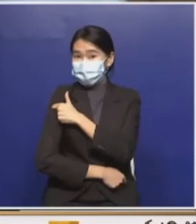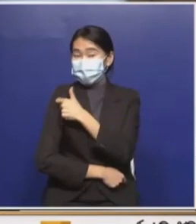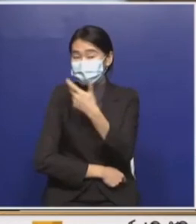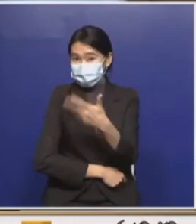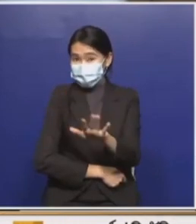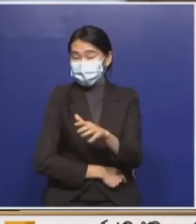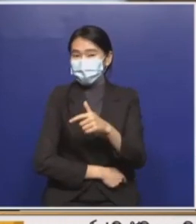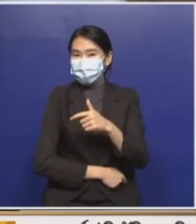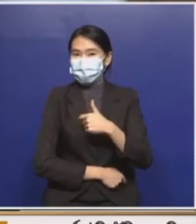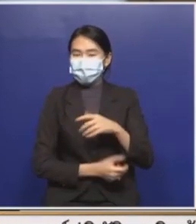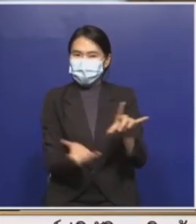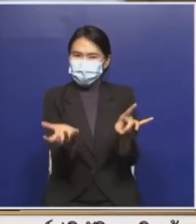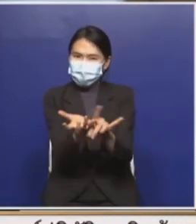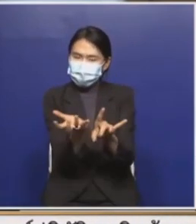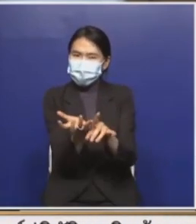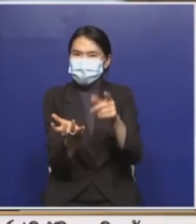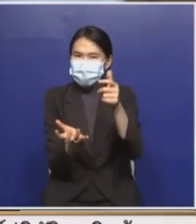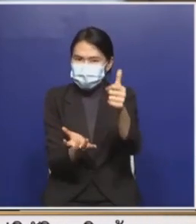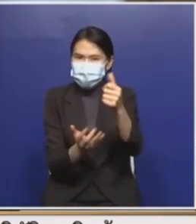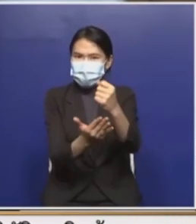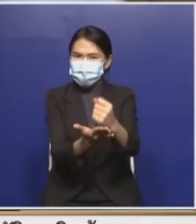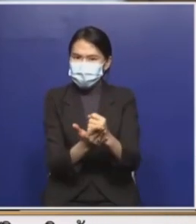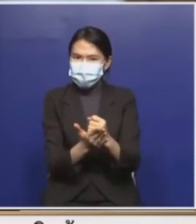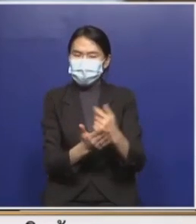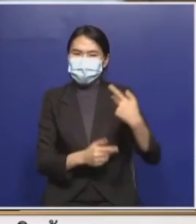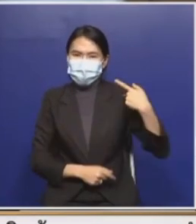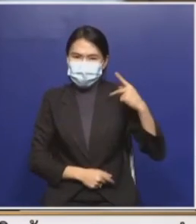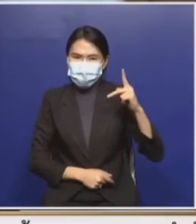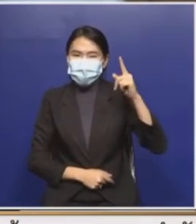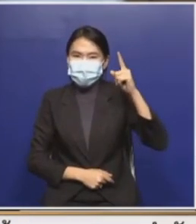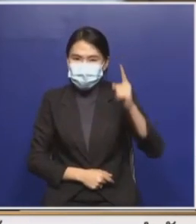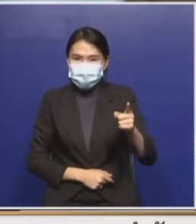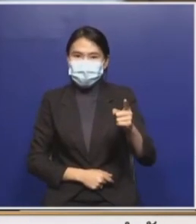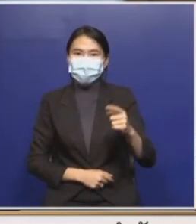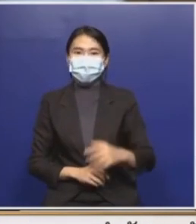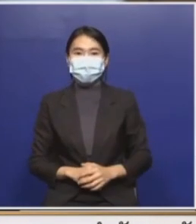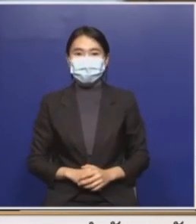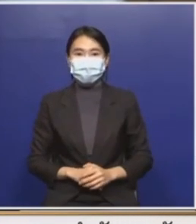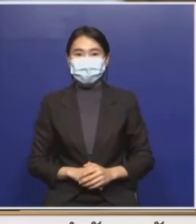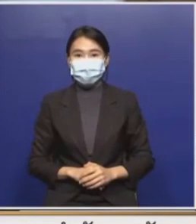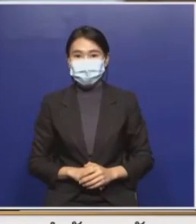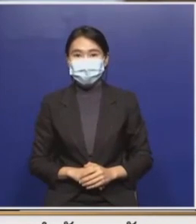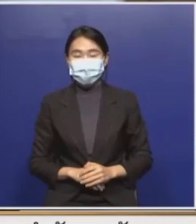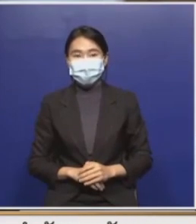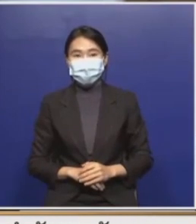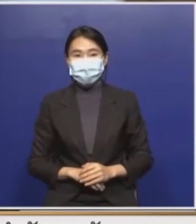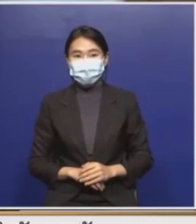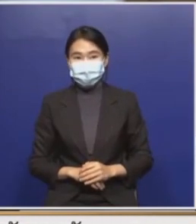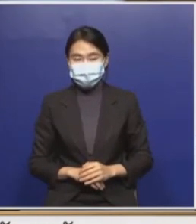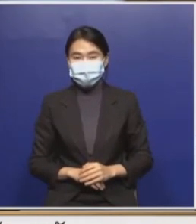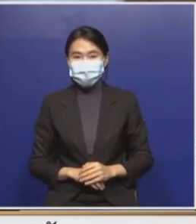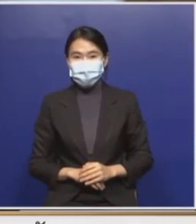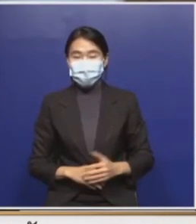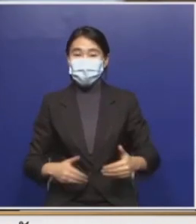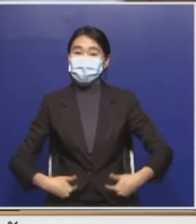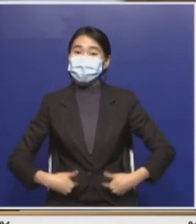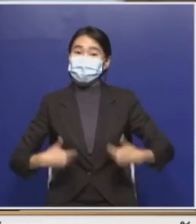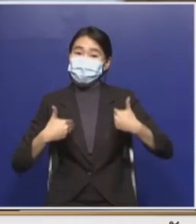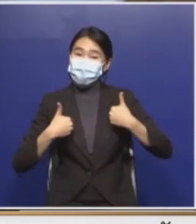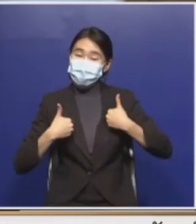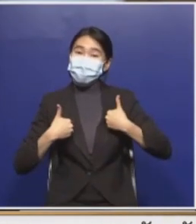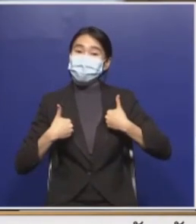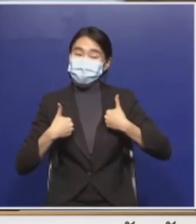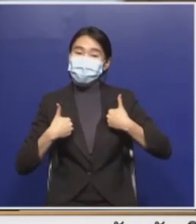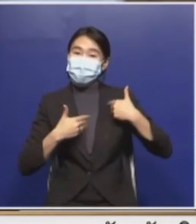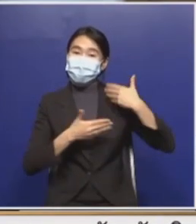ไปนั้นเป็นวัคซีนที่มีประโยชน์และก็เขาจะสามารถมีชีวิตดำรงอยู่ต่อไป